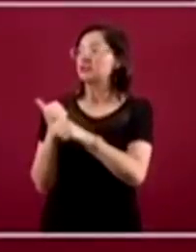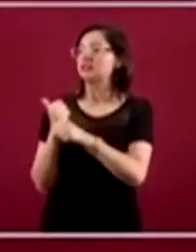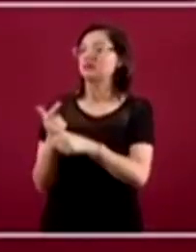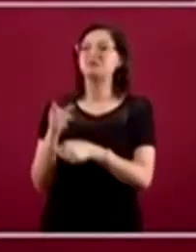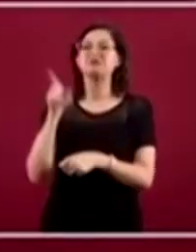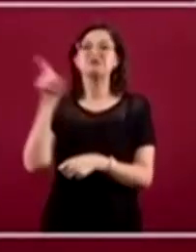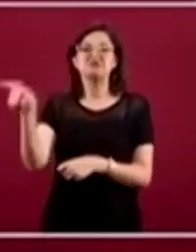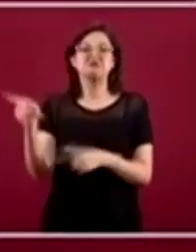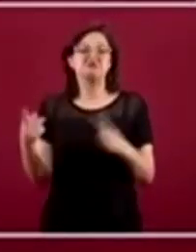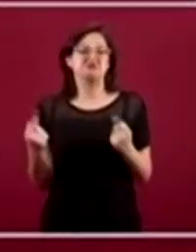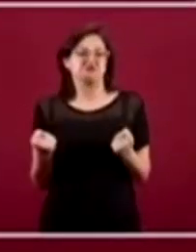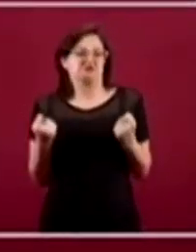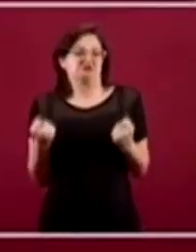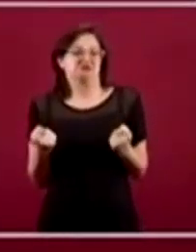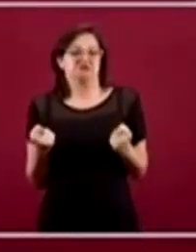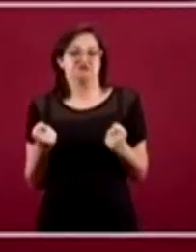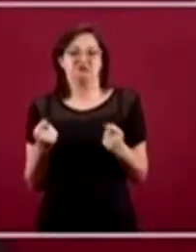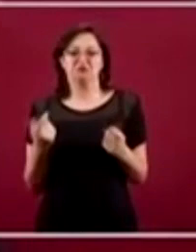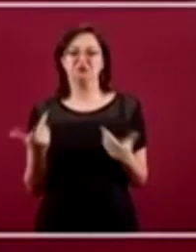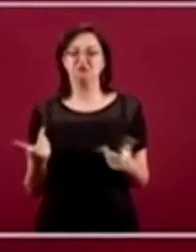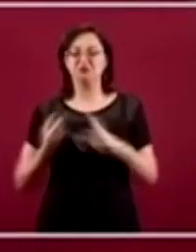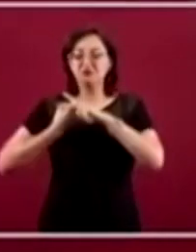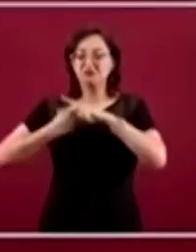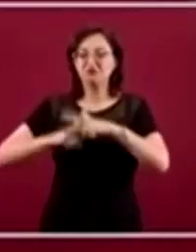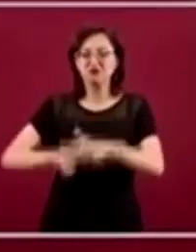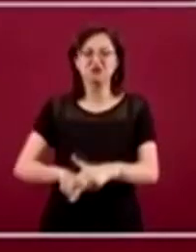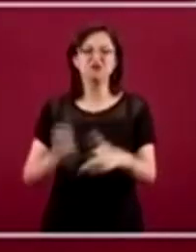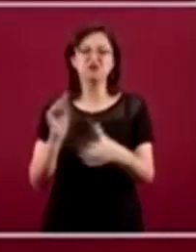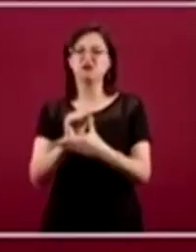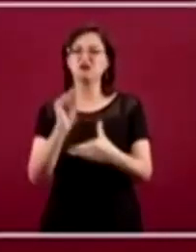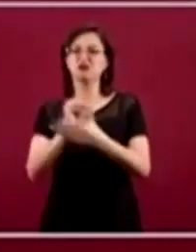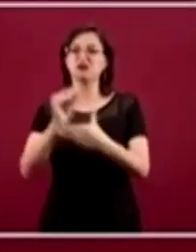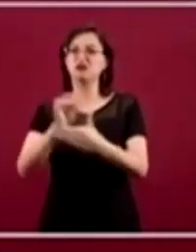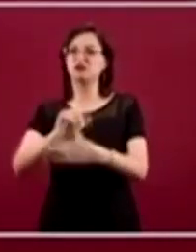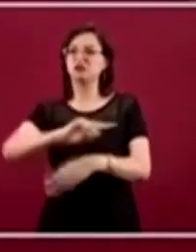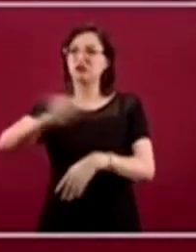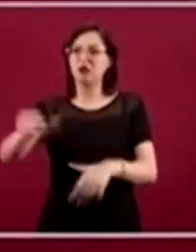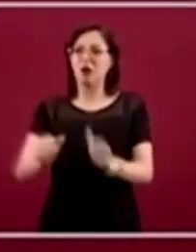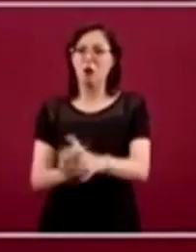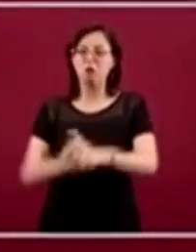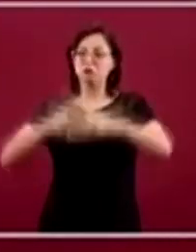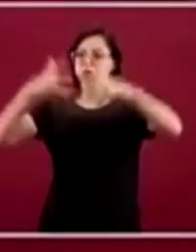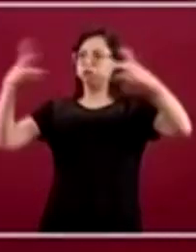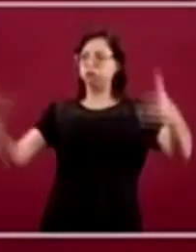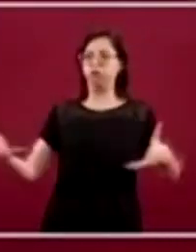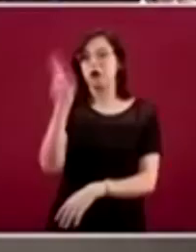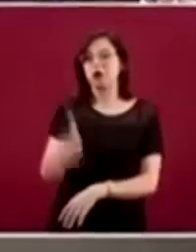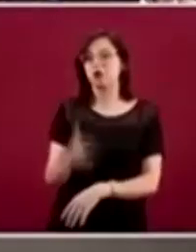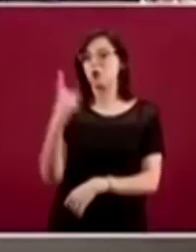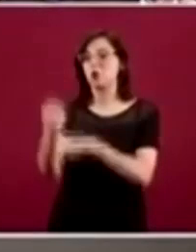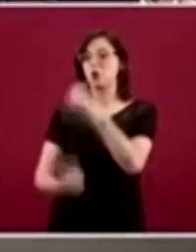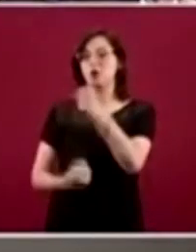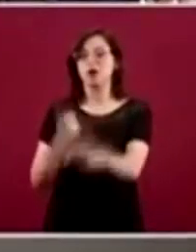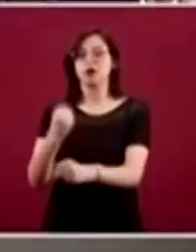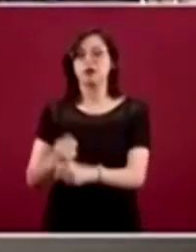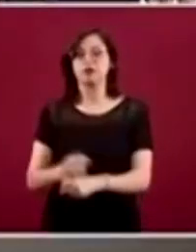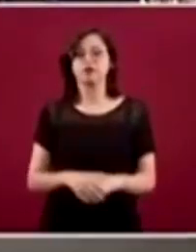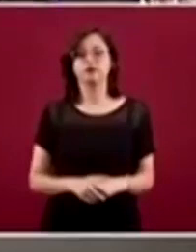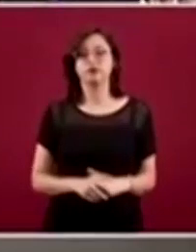အပေါ်ပုံမှန်ကြီးမားတဲ့ရိုက်ခတ်မှုတွေရှိလာမှာကိုစိုးရိမ်မှုကြောင့်ဒေတာရင်းကတခြားနိုင်ငံတွေလိုအဝင်အထွက်ပိတ်ပင်ကန့်သတ်